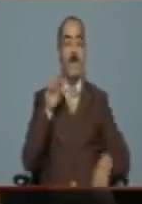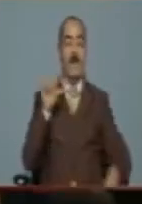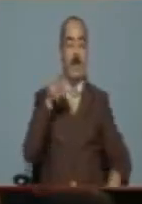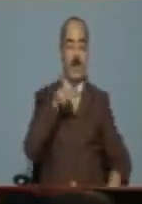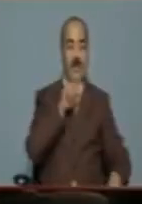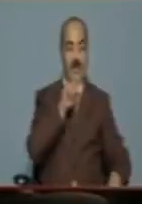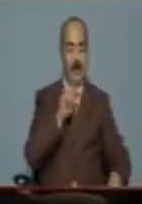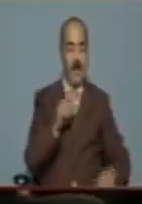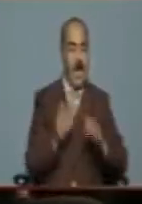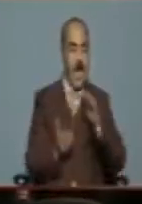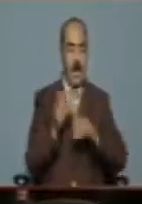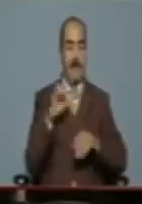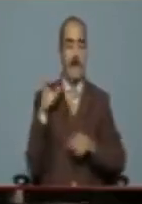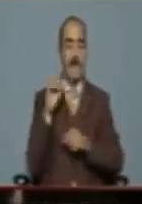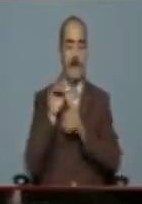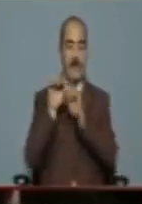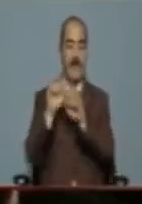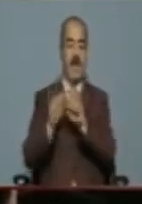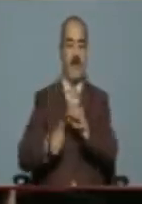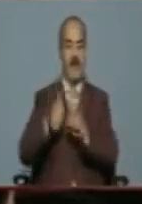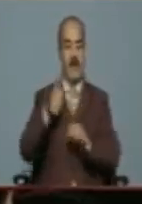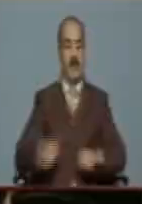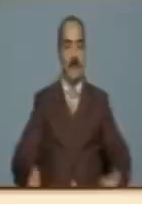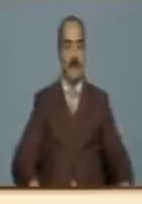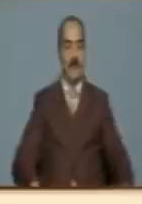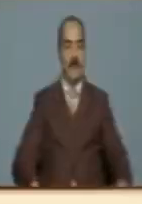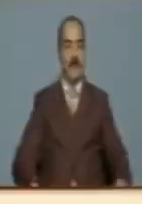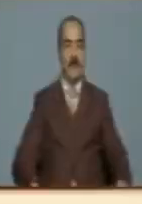89.6% من إجمالي الأصوات الصحيحة.